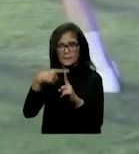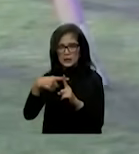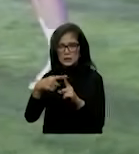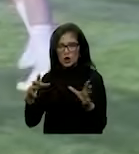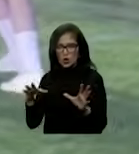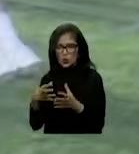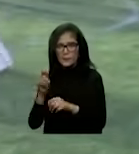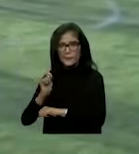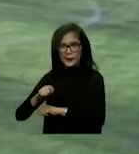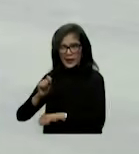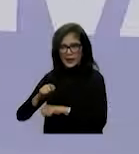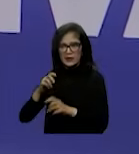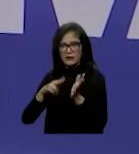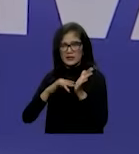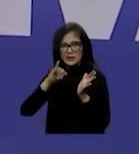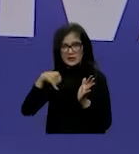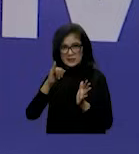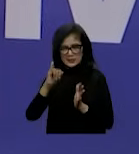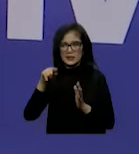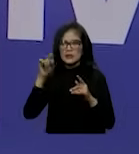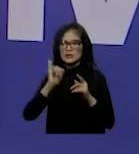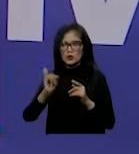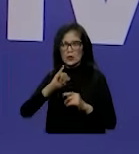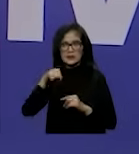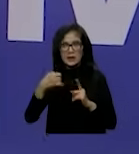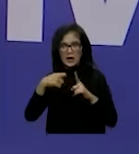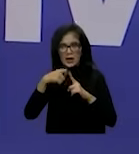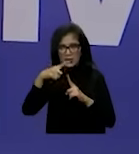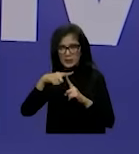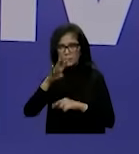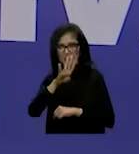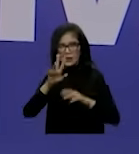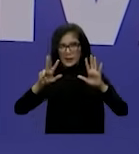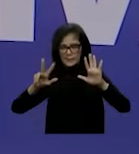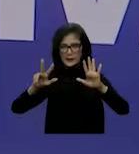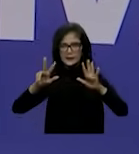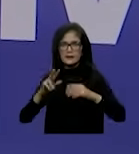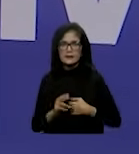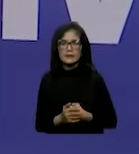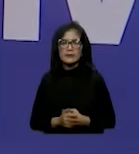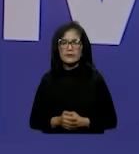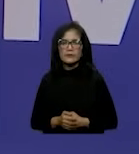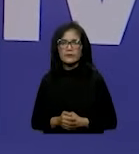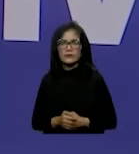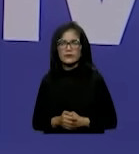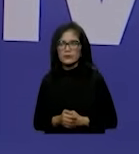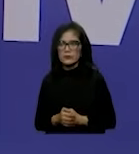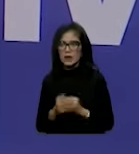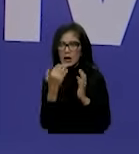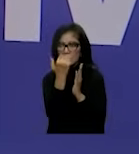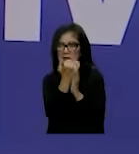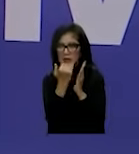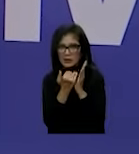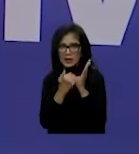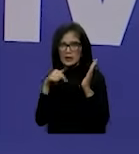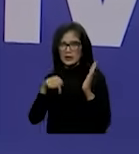JKT48. Event ini bukan cuma sekedar menjadi event, tapi juga menjadi event yang bisa berkesan kepada para pelanggan Vision